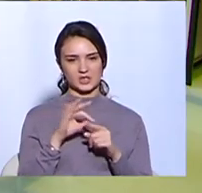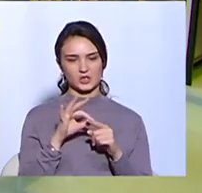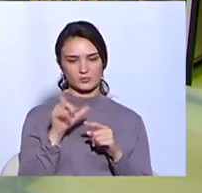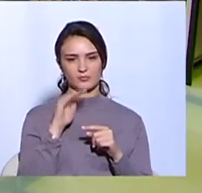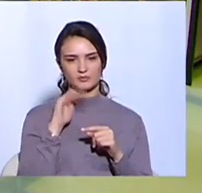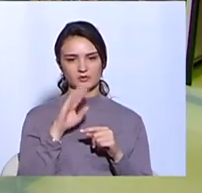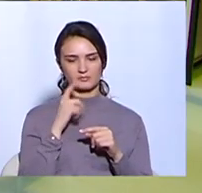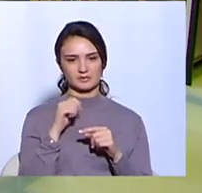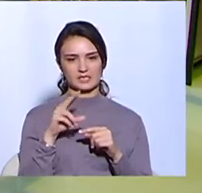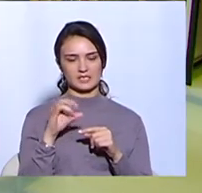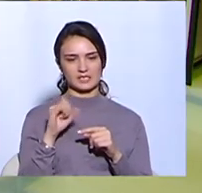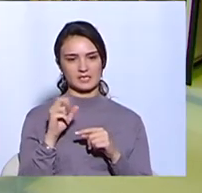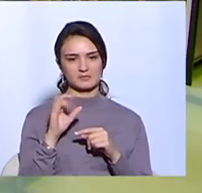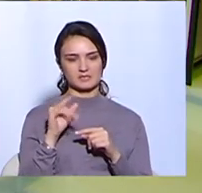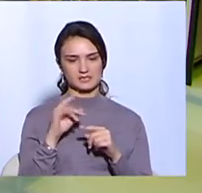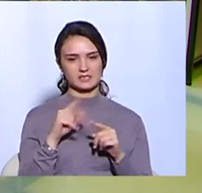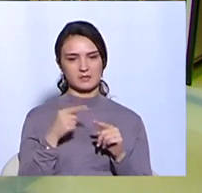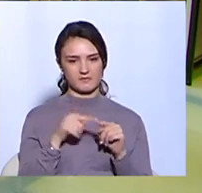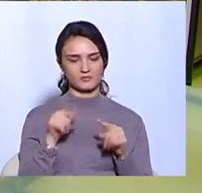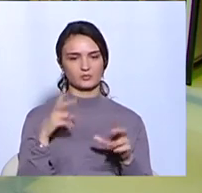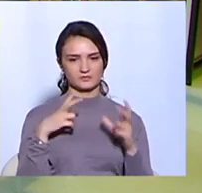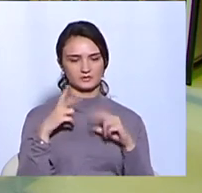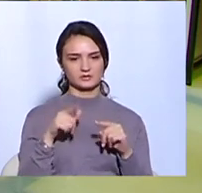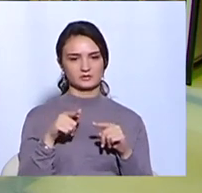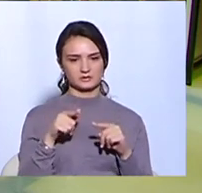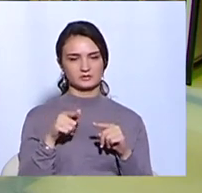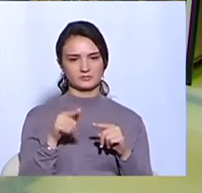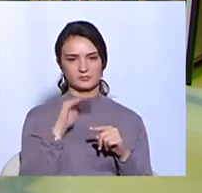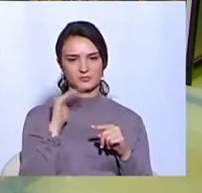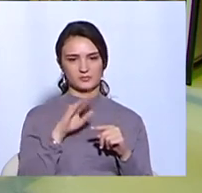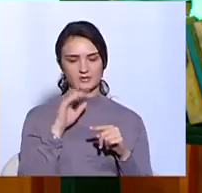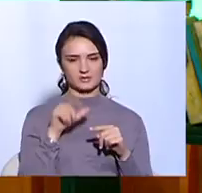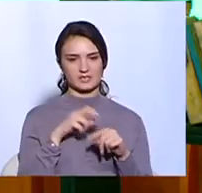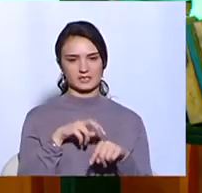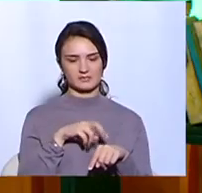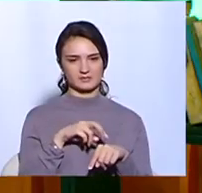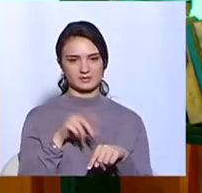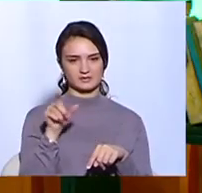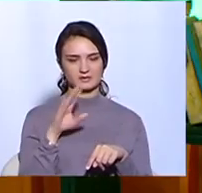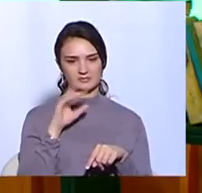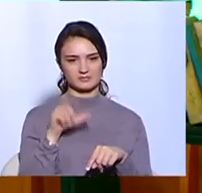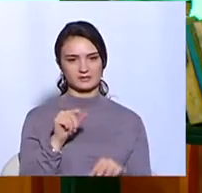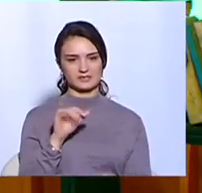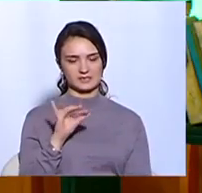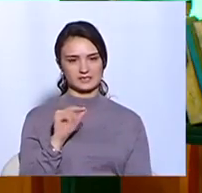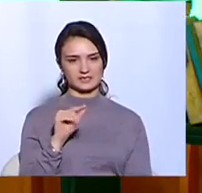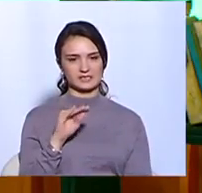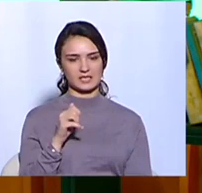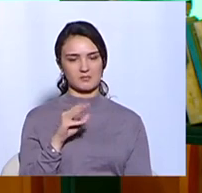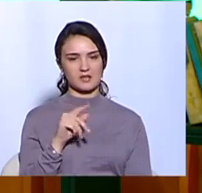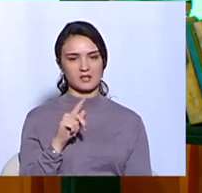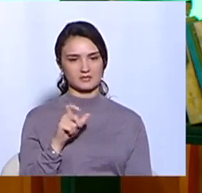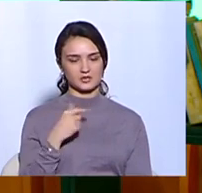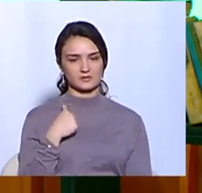ნეიროგენეტიკოსი პროფესორი ქალბატონი ელენე აბზიანიძე და ამავე უნივერსიტეტის ასოცირებული პროფესორი ექიმი გენეტიკოსი ქალბატონი თინათინ ტყემალაძე.